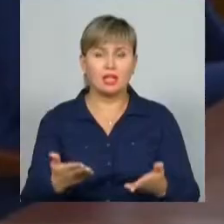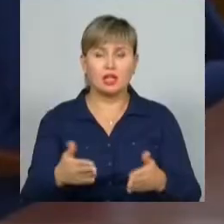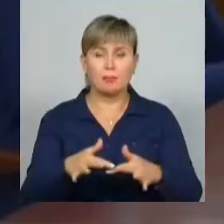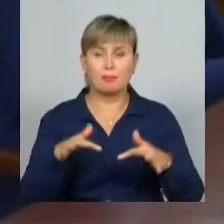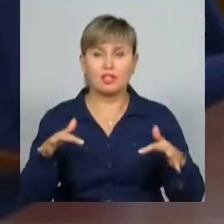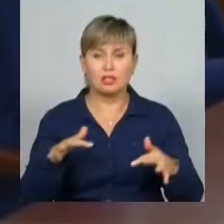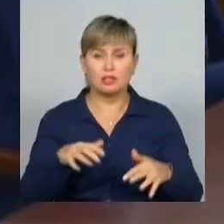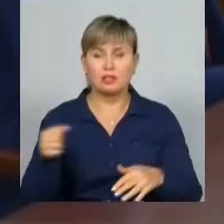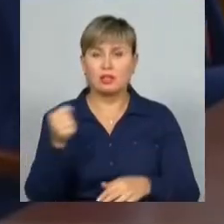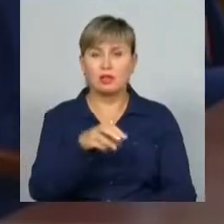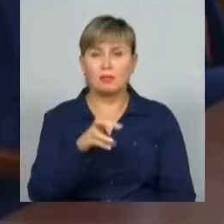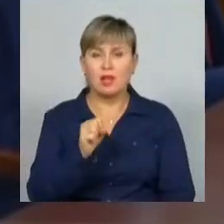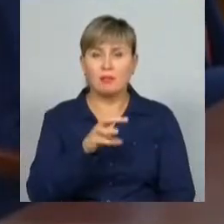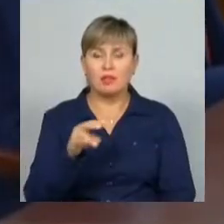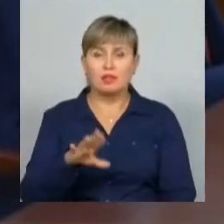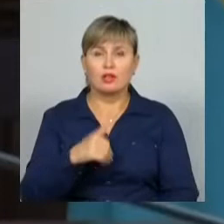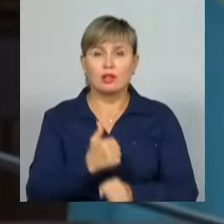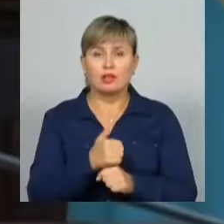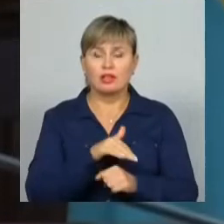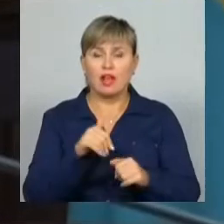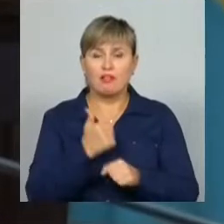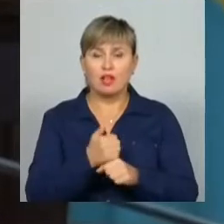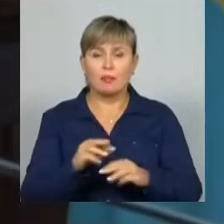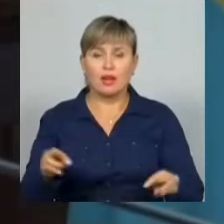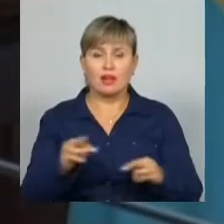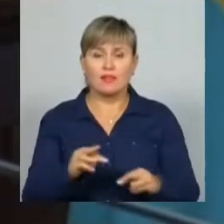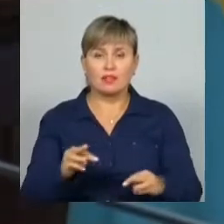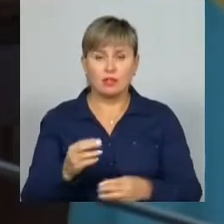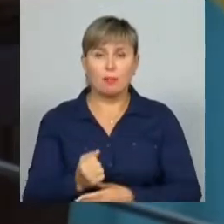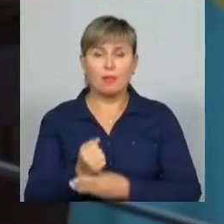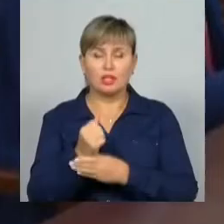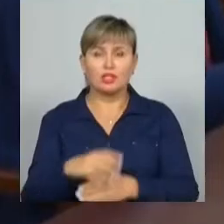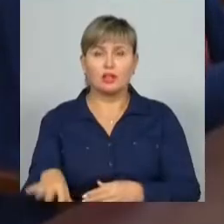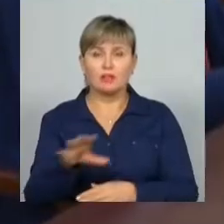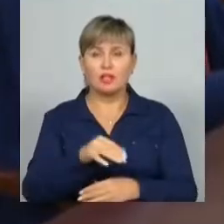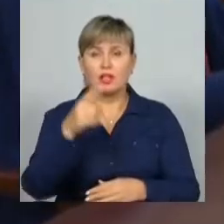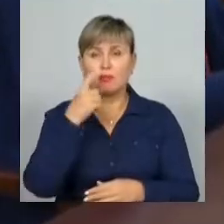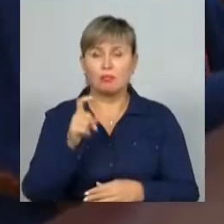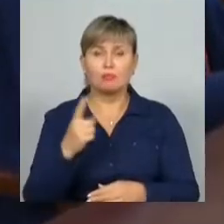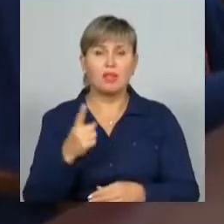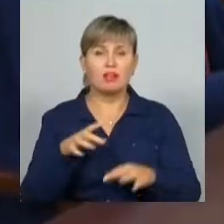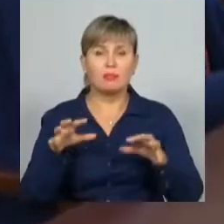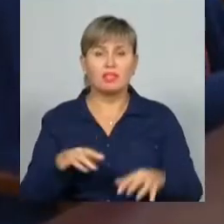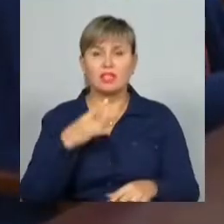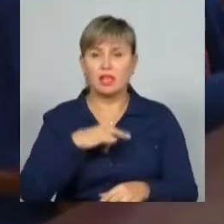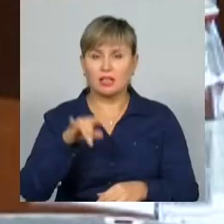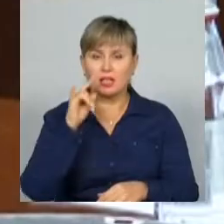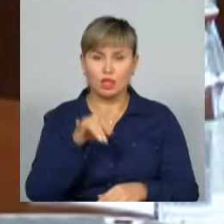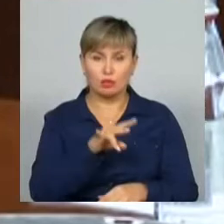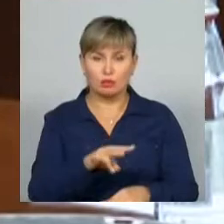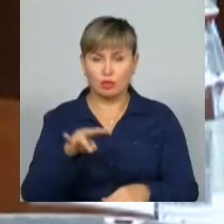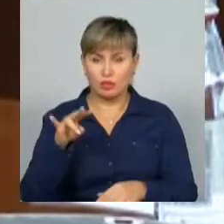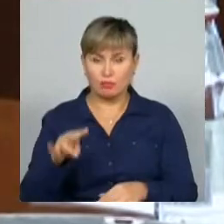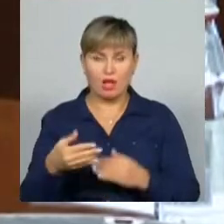кандидатуру мамина на пост главы правительства мажилисе ее поддержал напомним первый президент казахстана нурсултан назарбаев